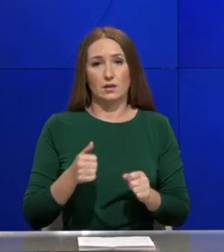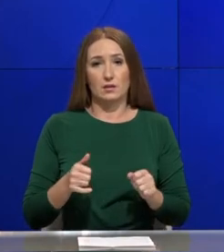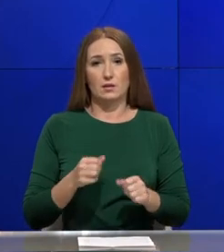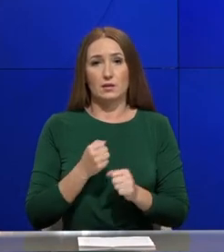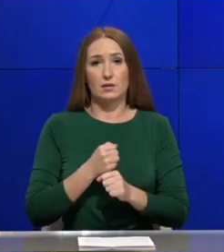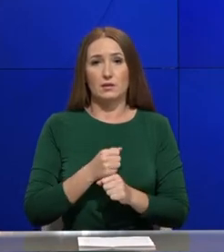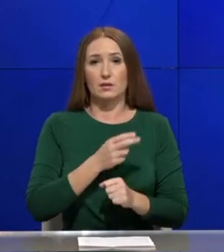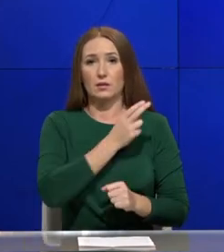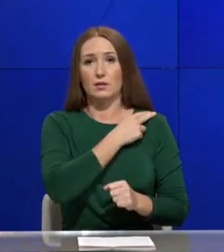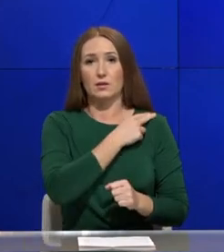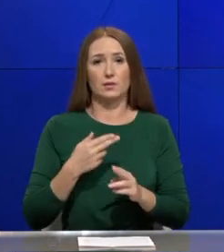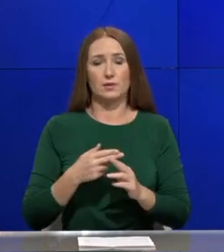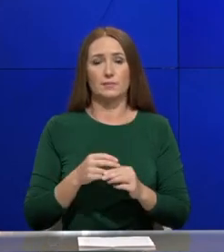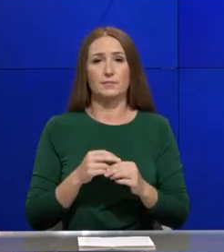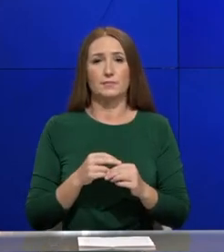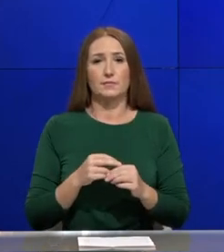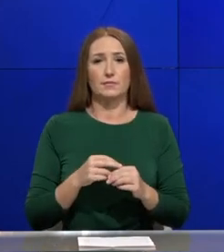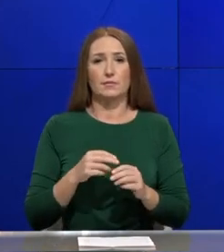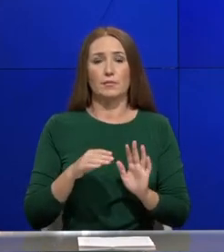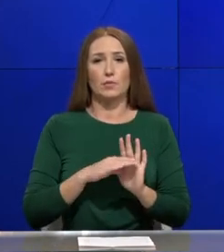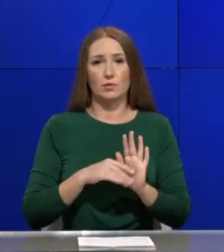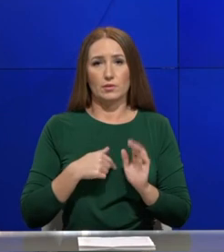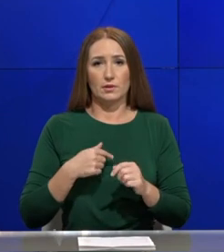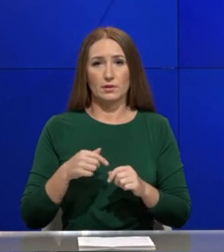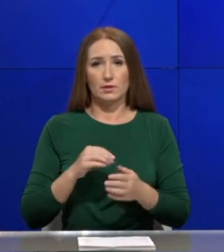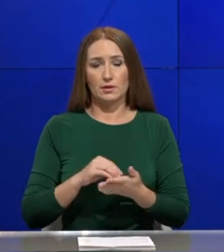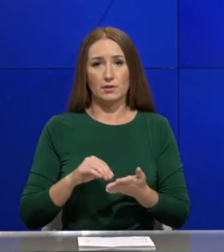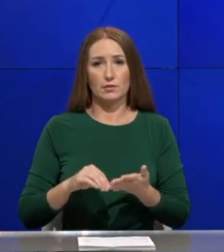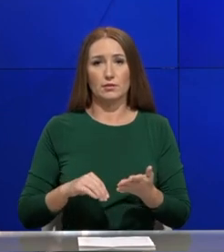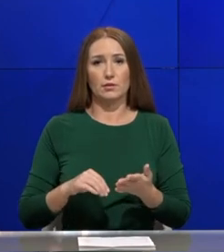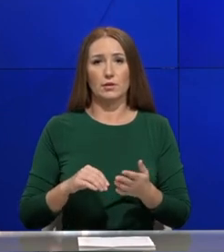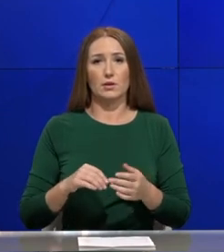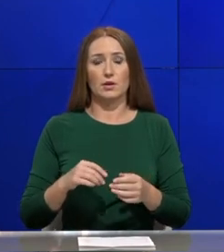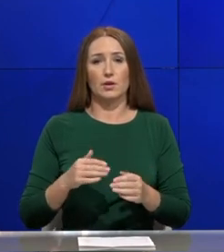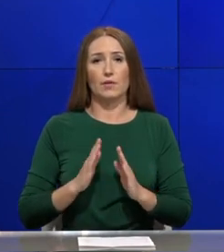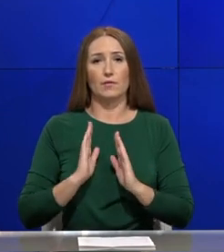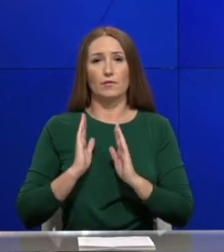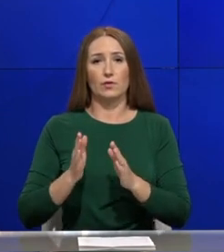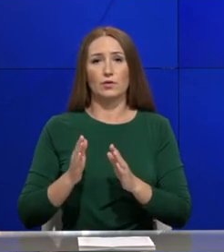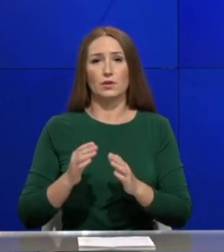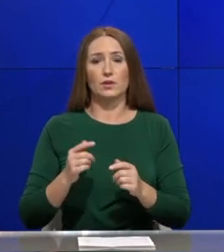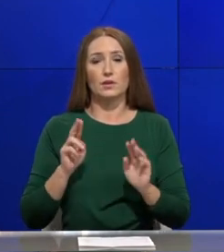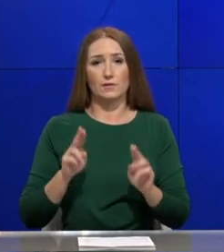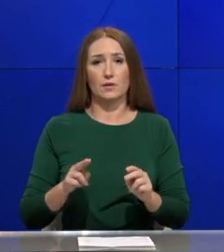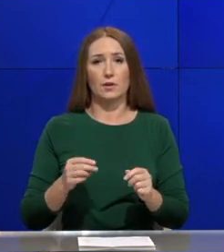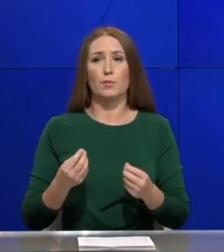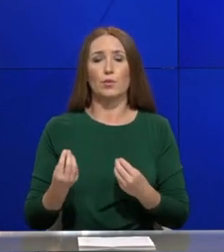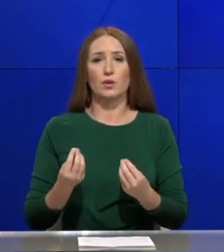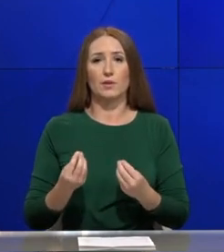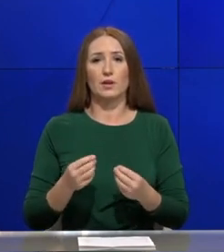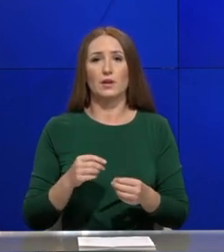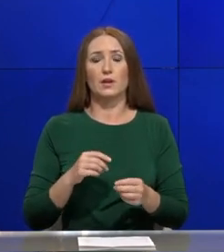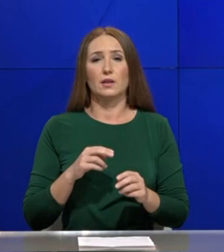komunalnog preduzeća u Kalesiji. Program sam izradio vođen stvarnim potrebama građana i realnim